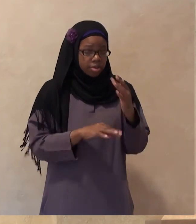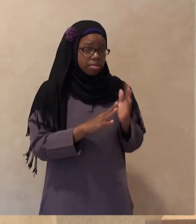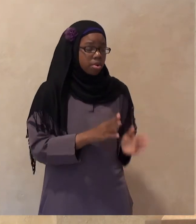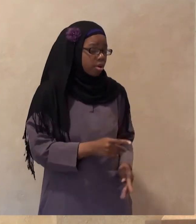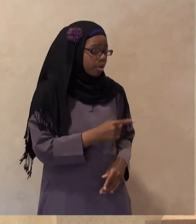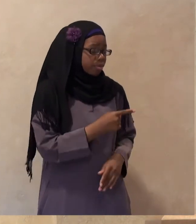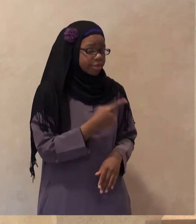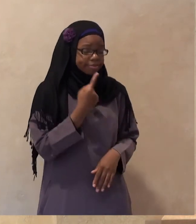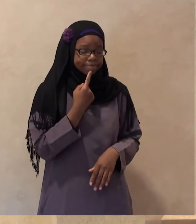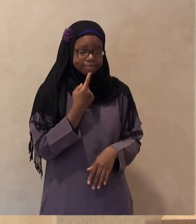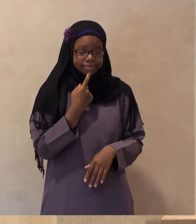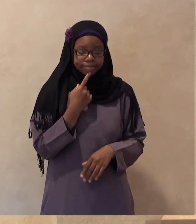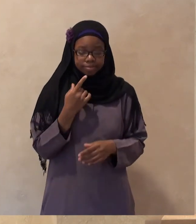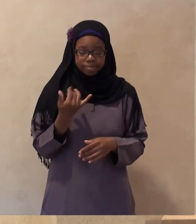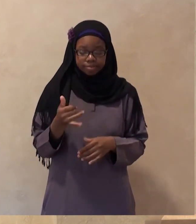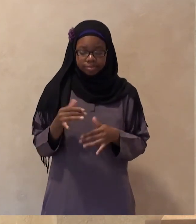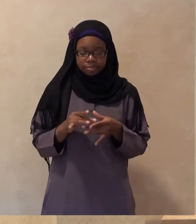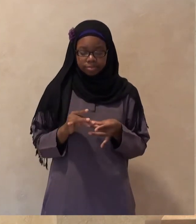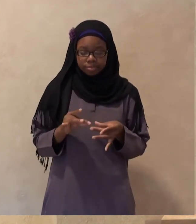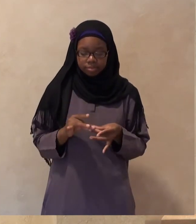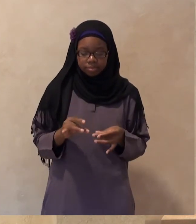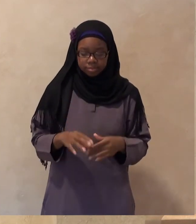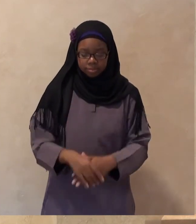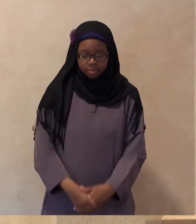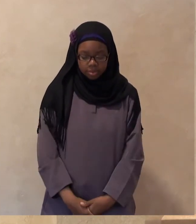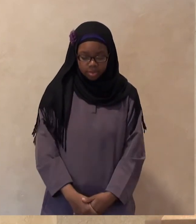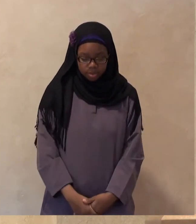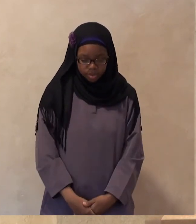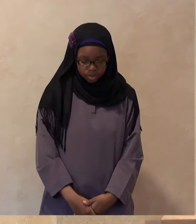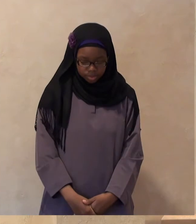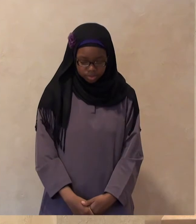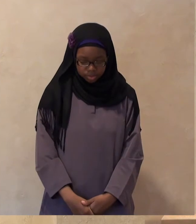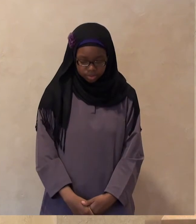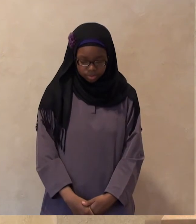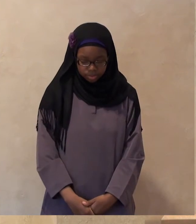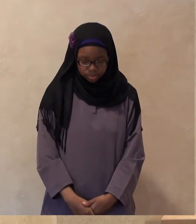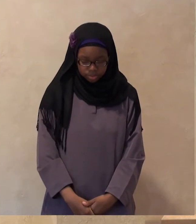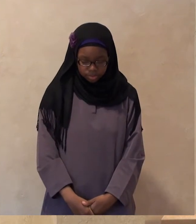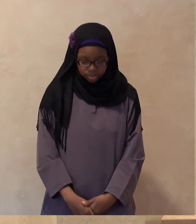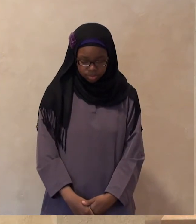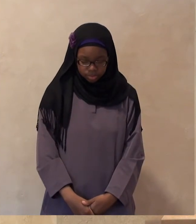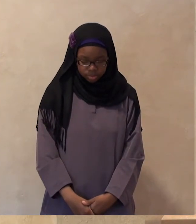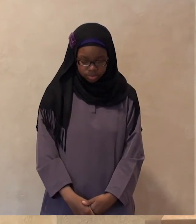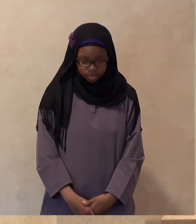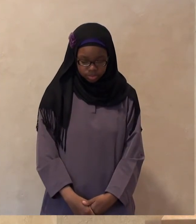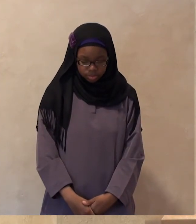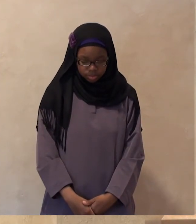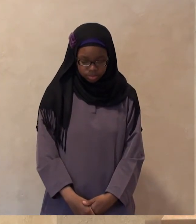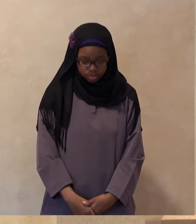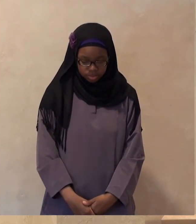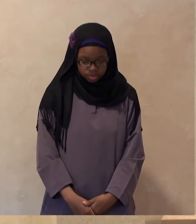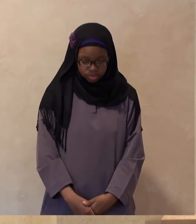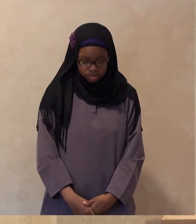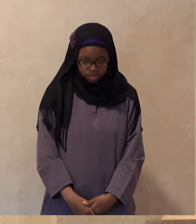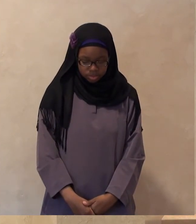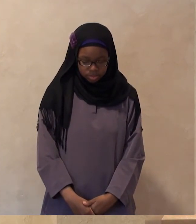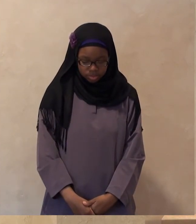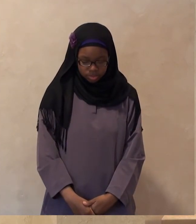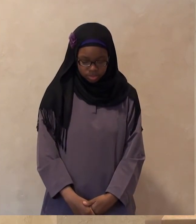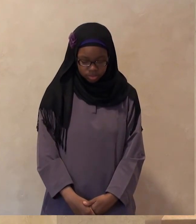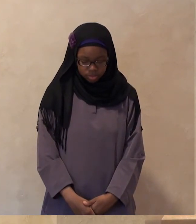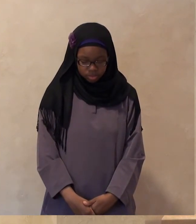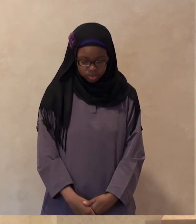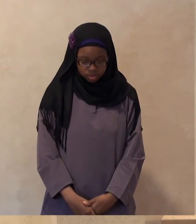قَالَ اللَّهُ يَطَّلِعُ اللَّهُ عَزَّ وَجَلَّ إِلَىٰ خَلْقِهِ لَيْلَةً نِصْفِ مِنْ شَعْبَانِ فَيَغْفِرُ لِعِبَادِهِ